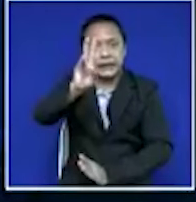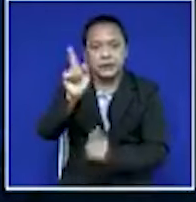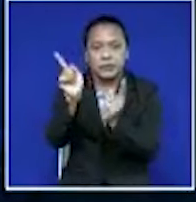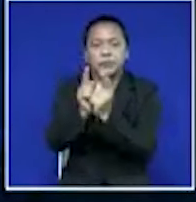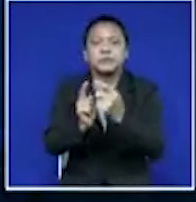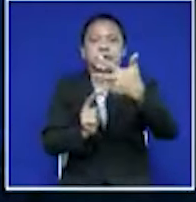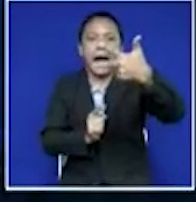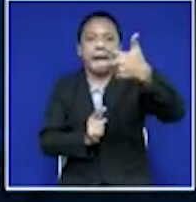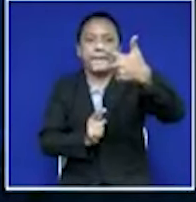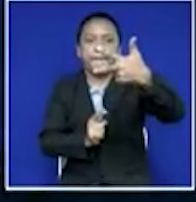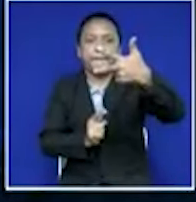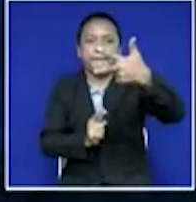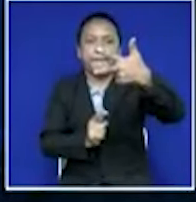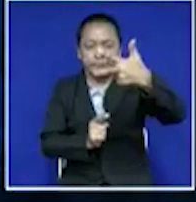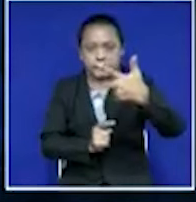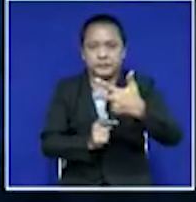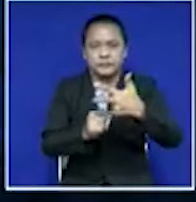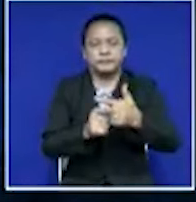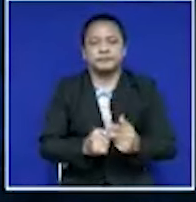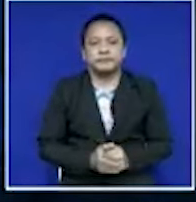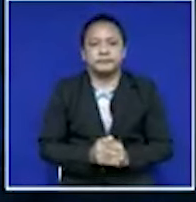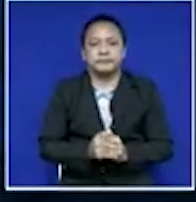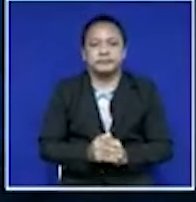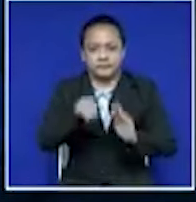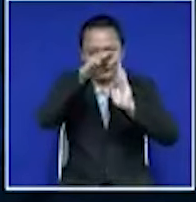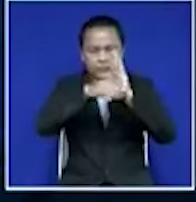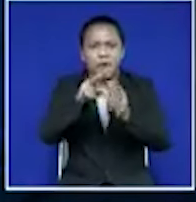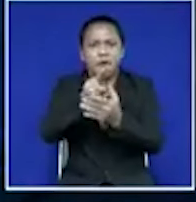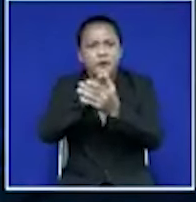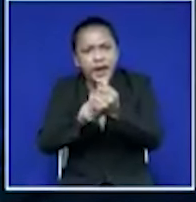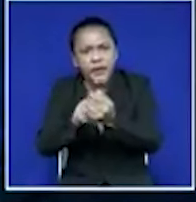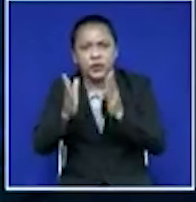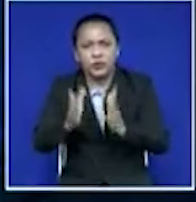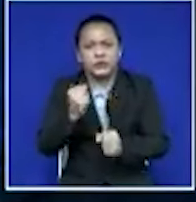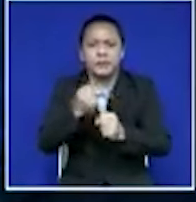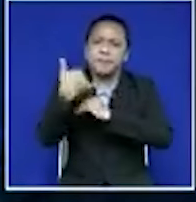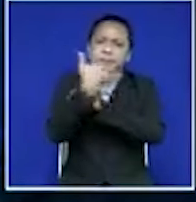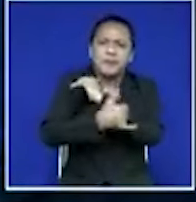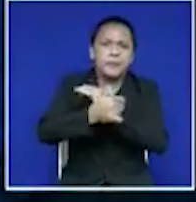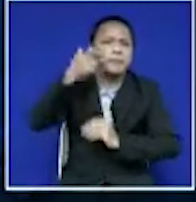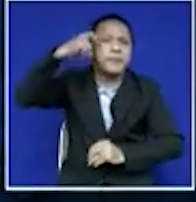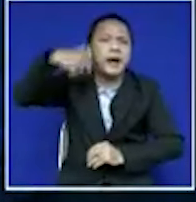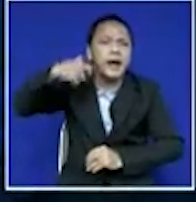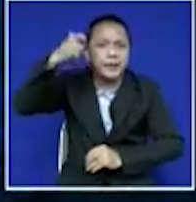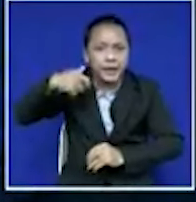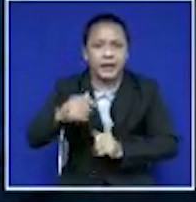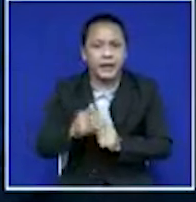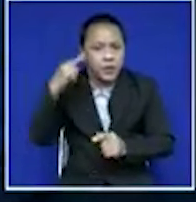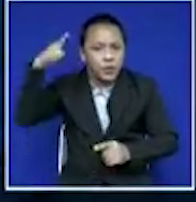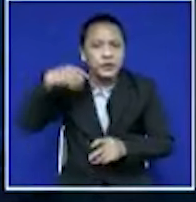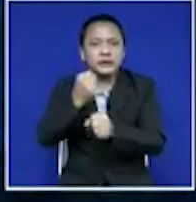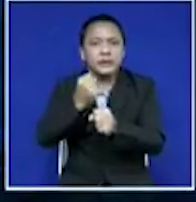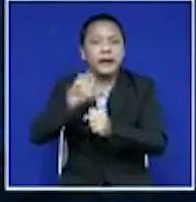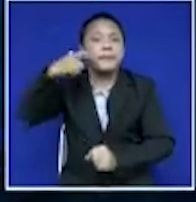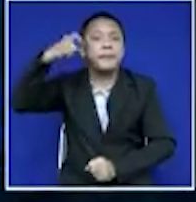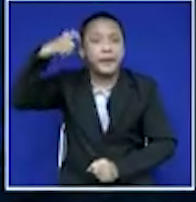3คนนะครับซึ่งรายละเอียดจะอยู่ขวามือเป็นภรรยาลูกจ้างพม่าหญิงพม่าต้องขอประทานโทษนะครับจริงๆแล้วต้องเป็นเมียนม